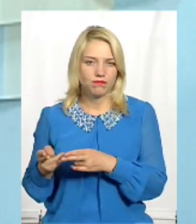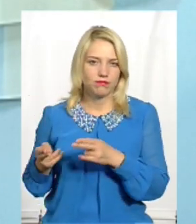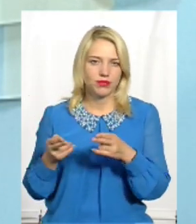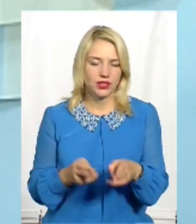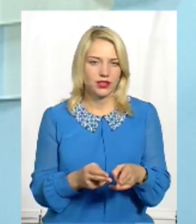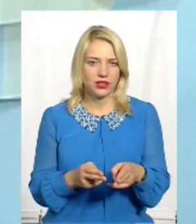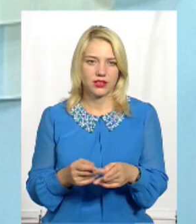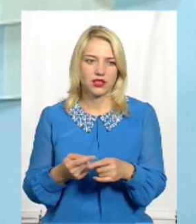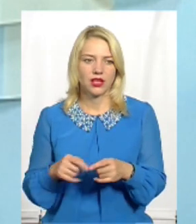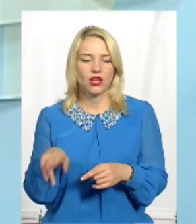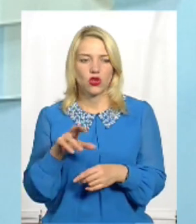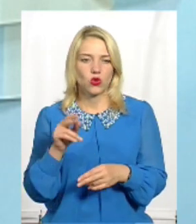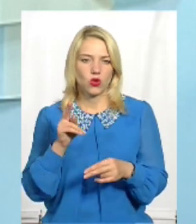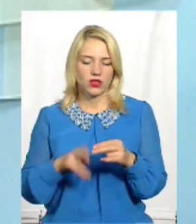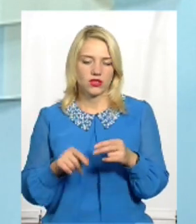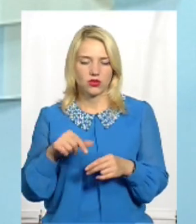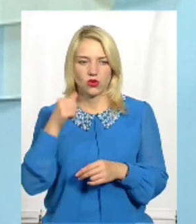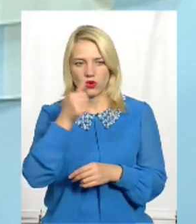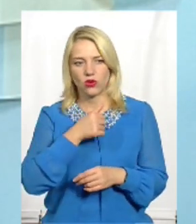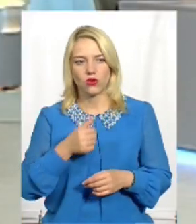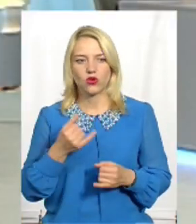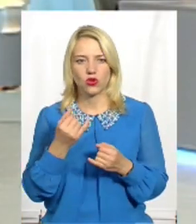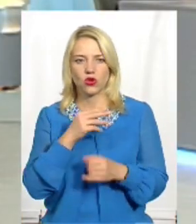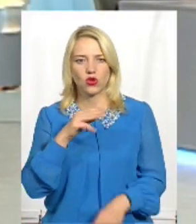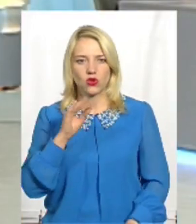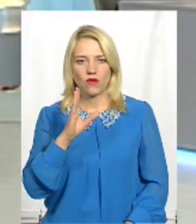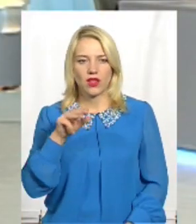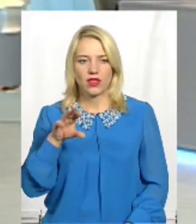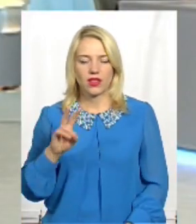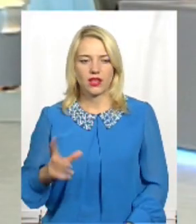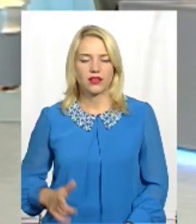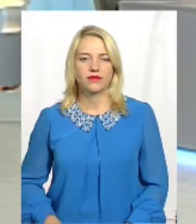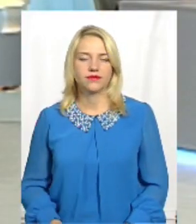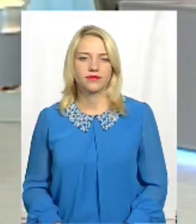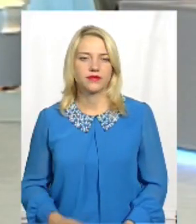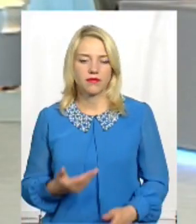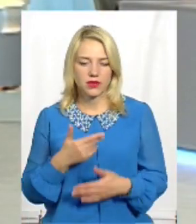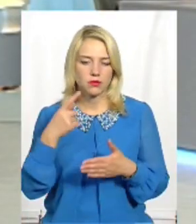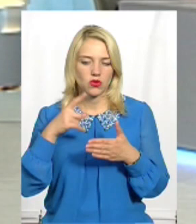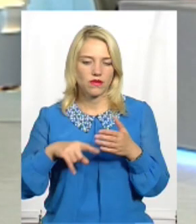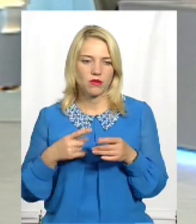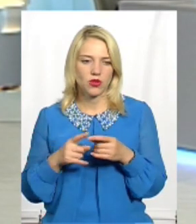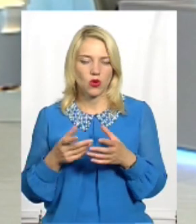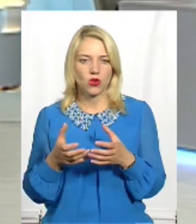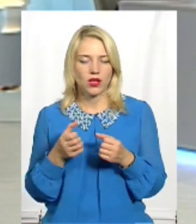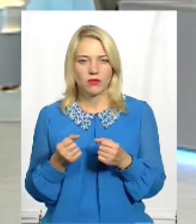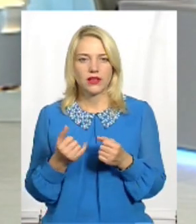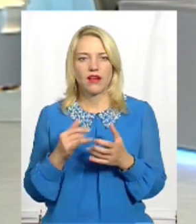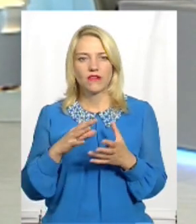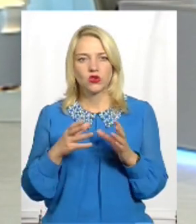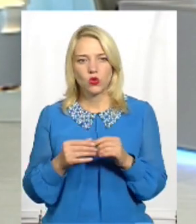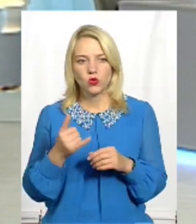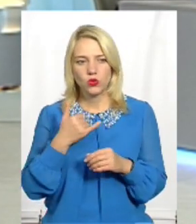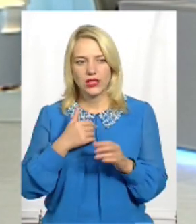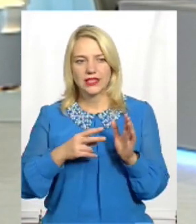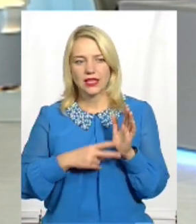з автономним ходом до кінця цього року. Це в жовтні, що ми чули? Це в жовтні, ми сподіваємося їх отримати. А всього у